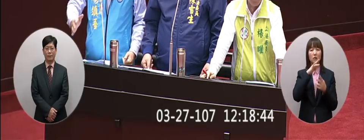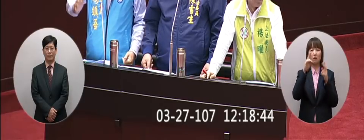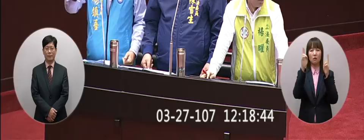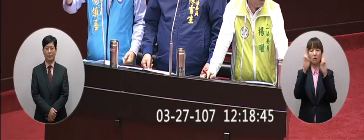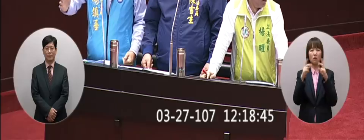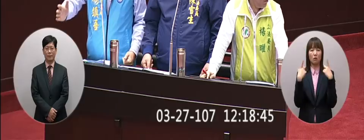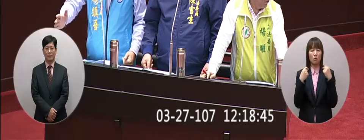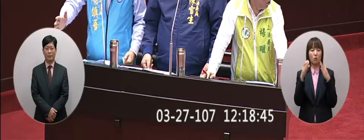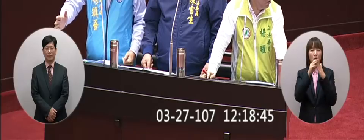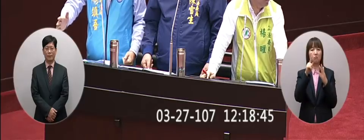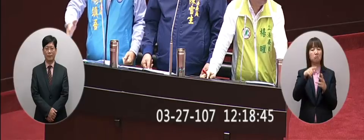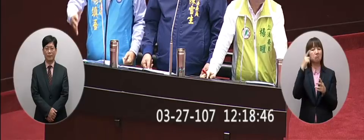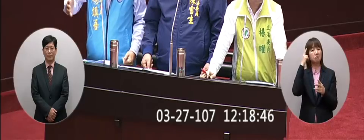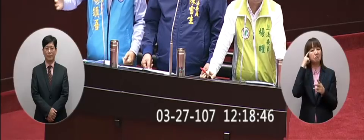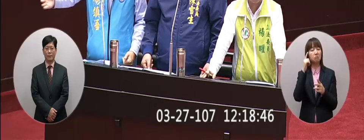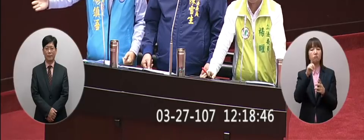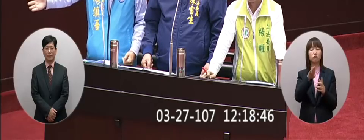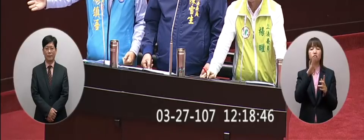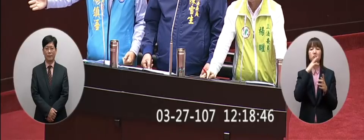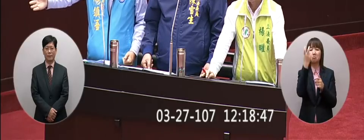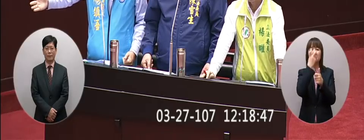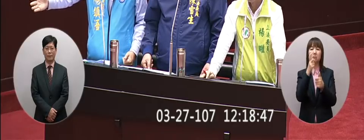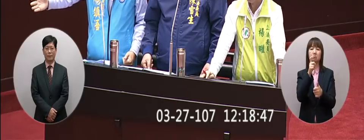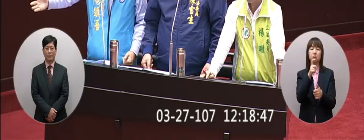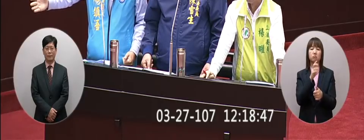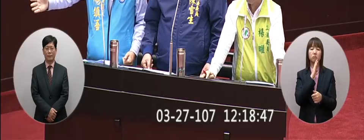局他的态度却是说